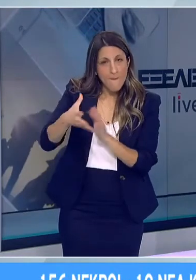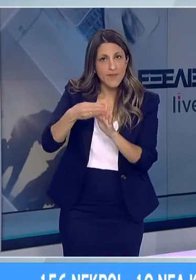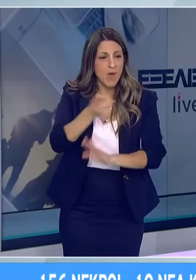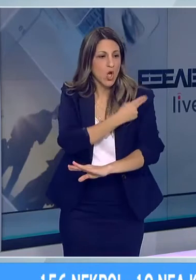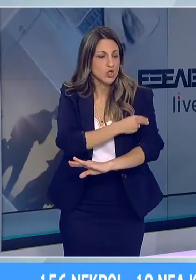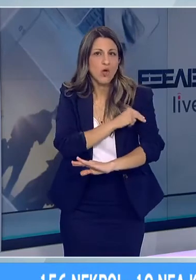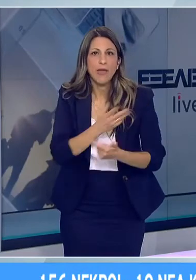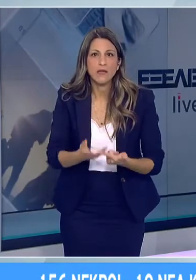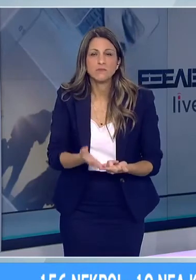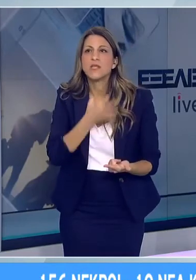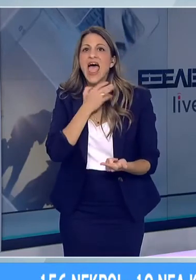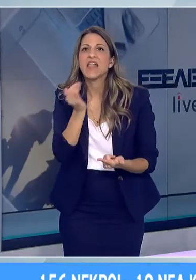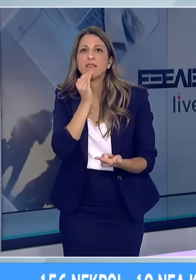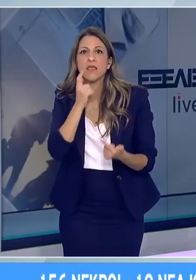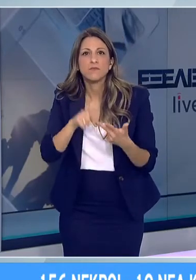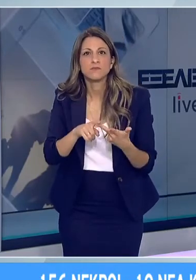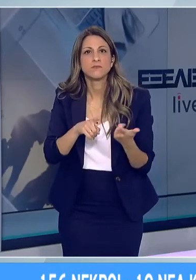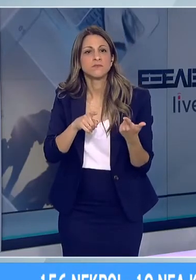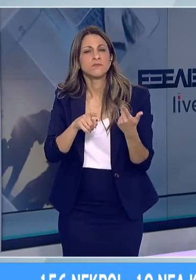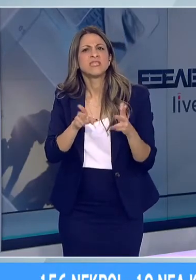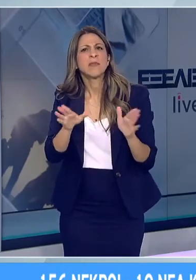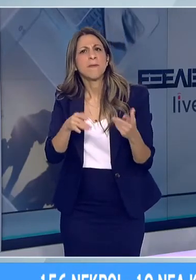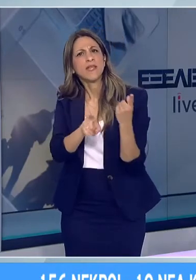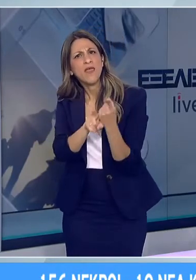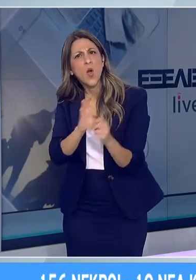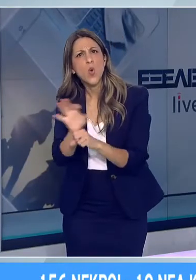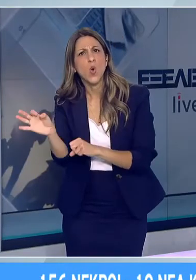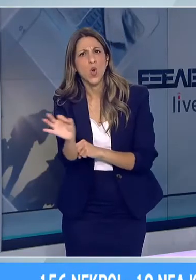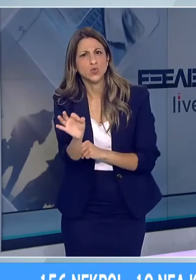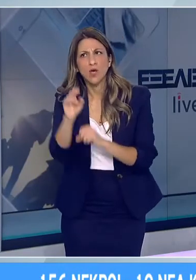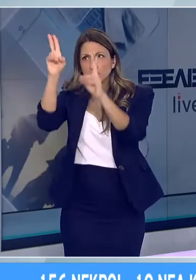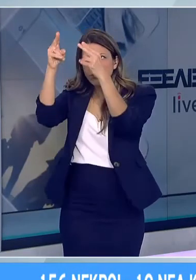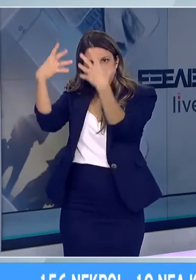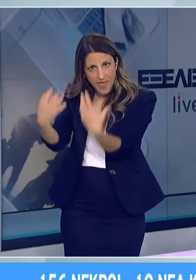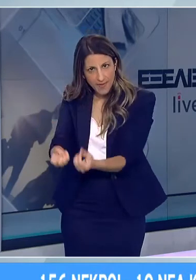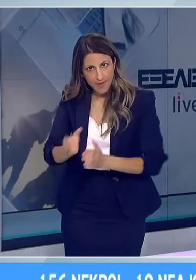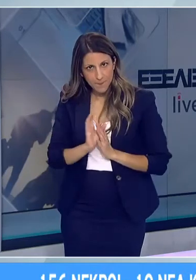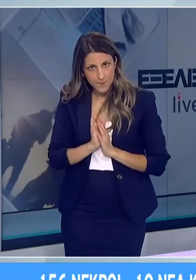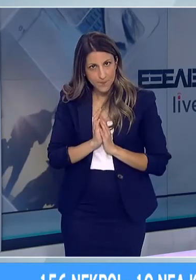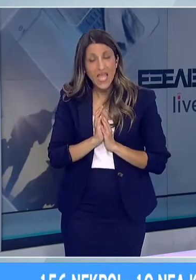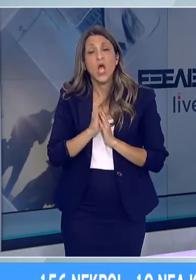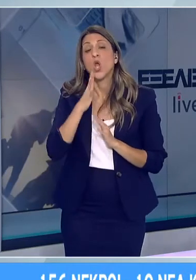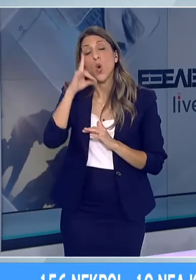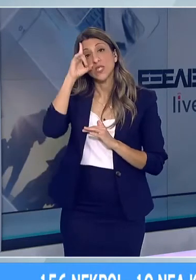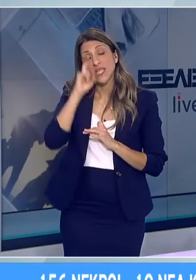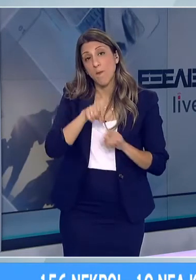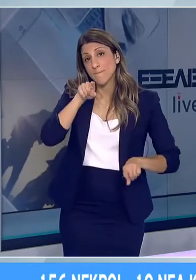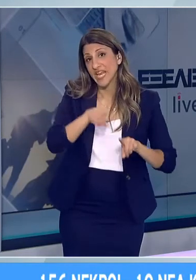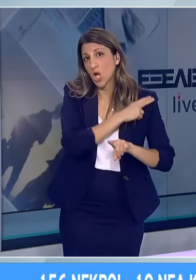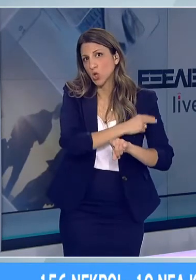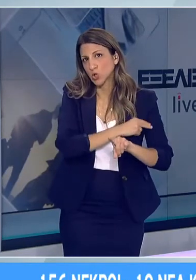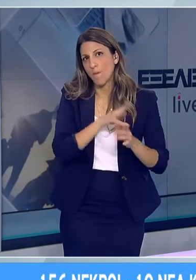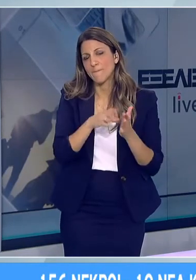εντατικής θεραπείας και τις μονάδες COVID? Σύμφωνα με τις πληροφορίες μας, συγκεκριμένα κλιματιστικά μηχανήματα σε νοσοκομεία αναφοράς,